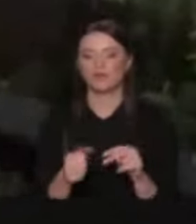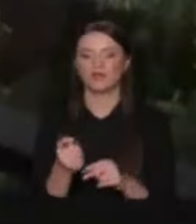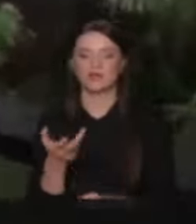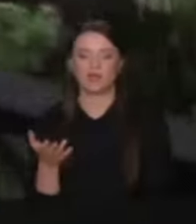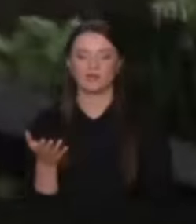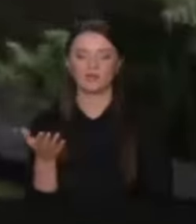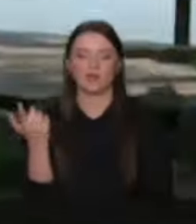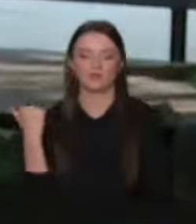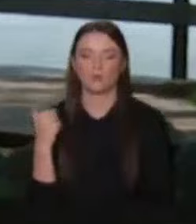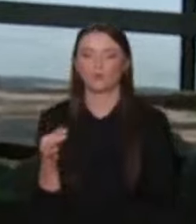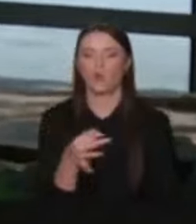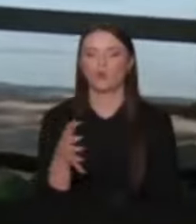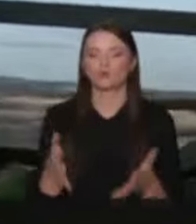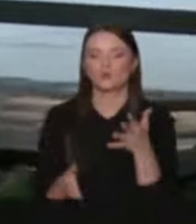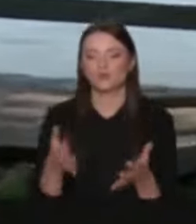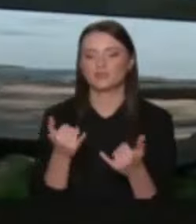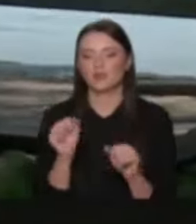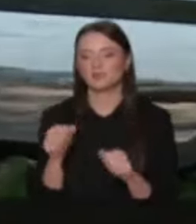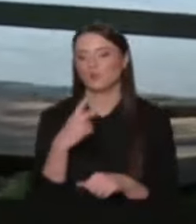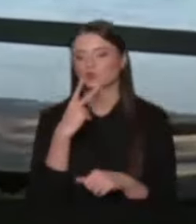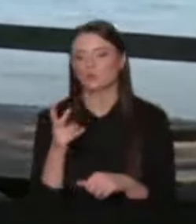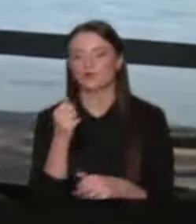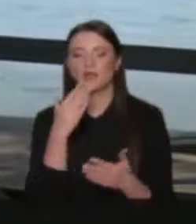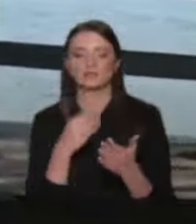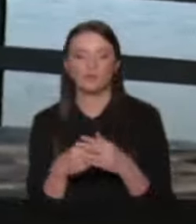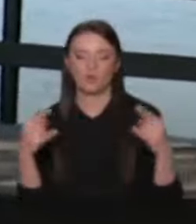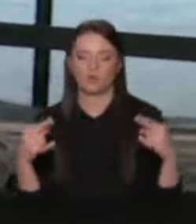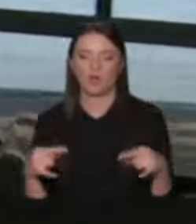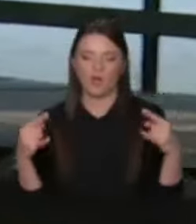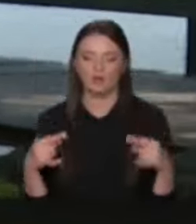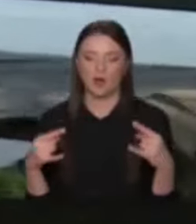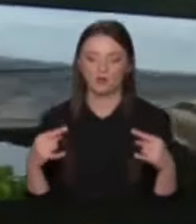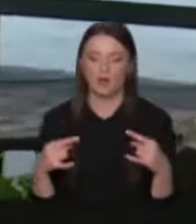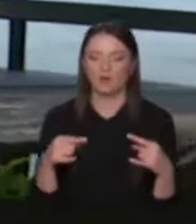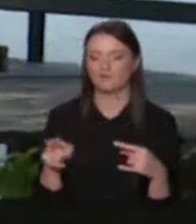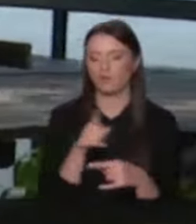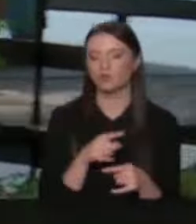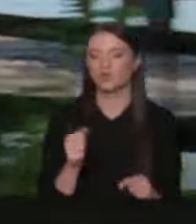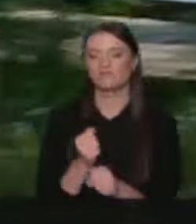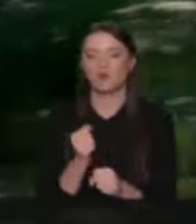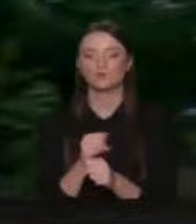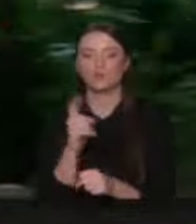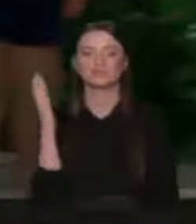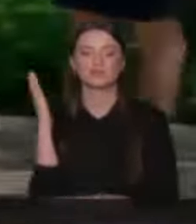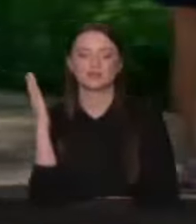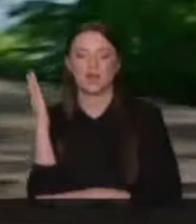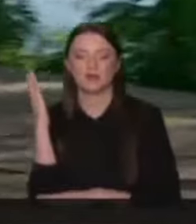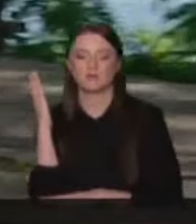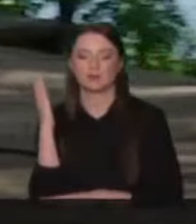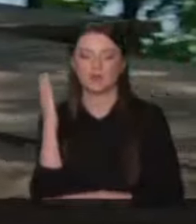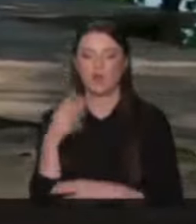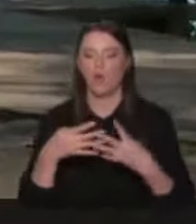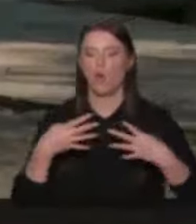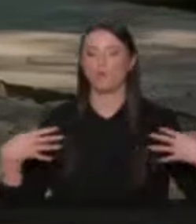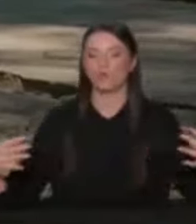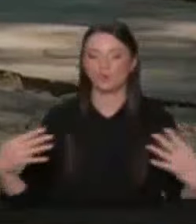на острові Оболонському. Зараз ви їх можете бачити на своїх екранах. Вони виготовлені із деревини, огороджені,